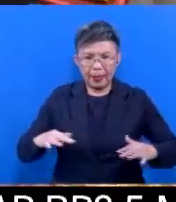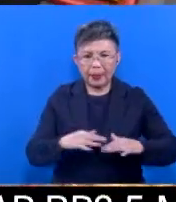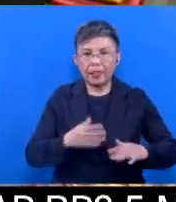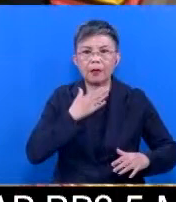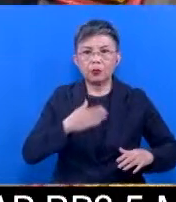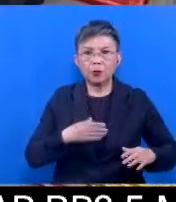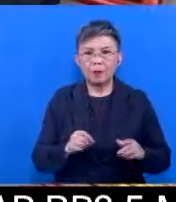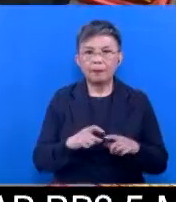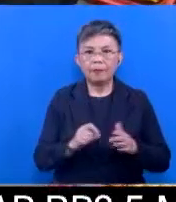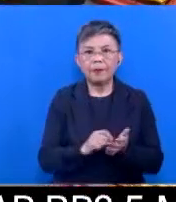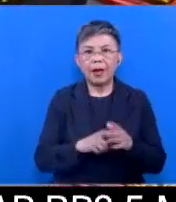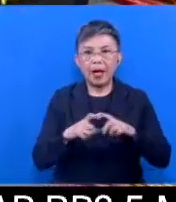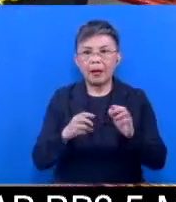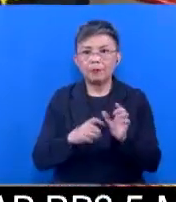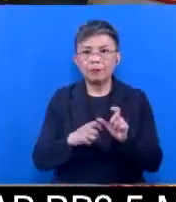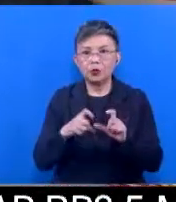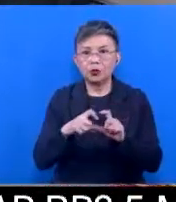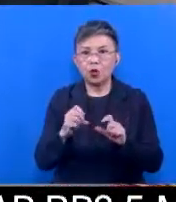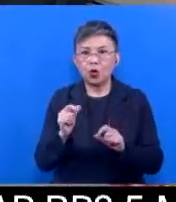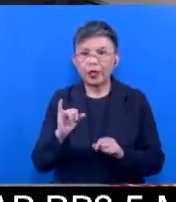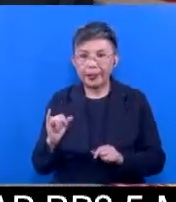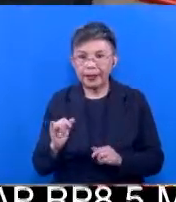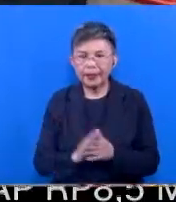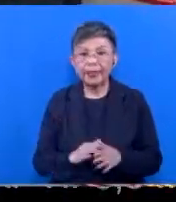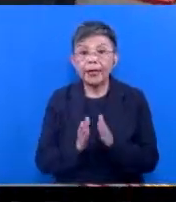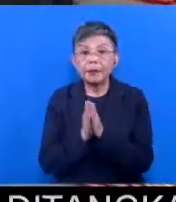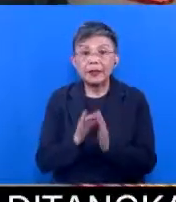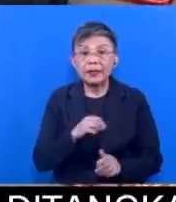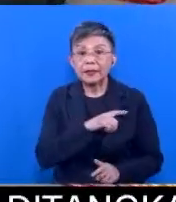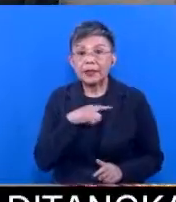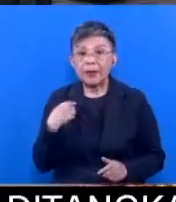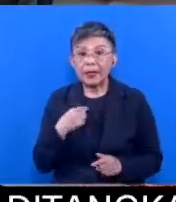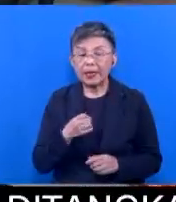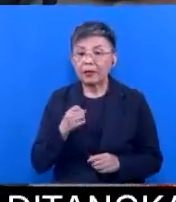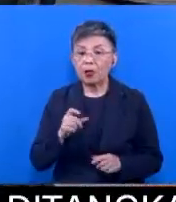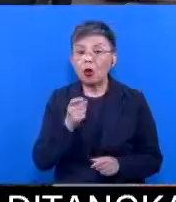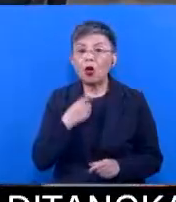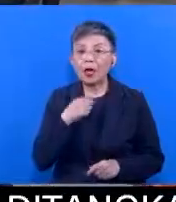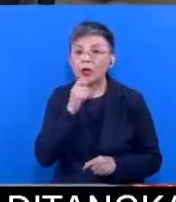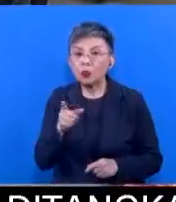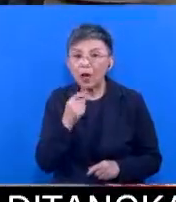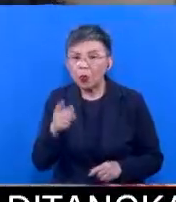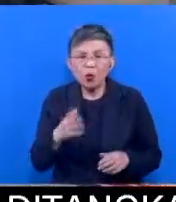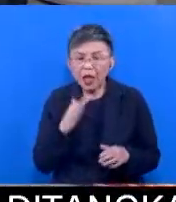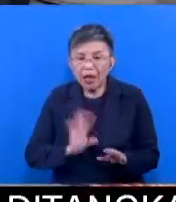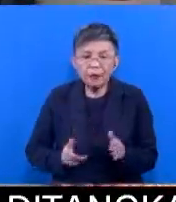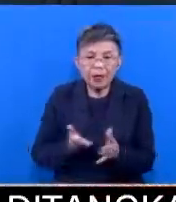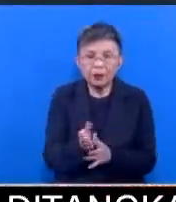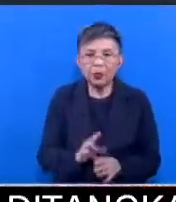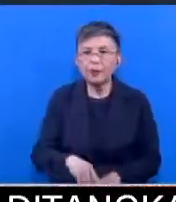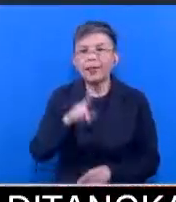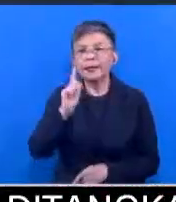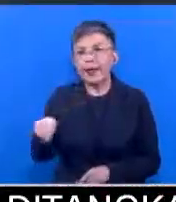punya Bapak Amsori. Jadi pemberitaan saat ini, selama ini yang menyampaikan bahwa terisolir tidak benar.